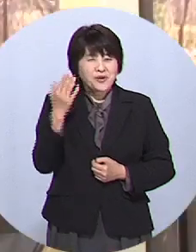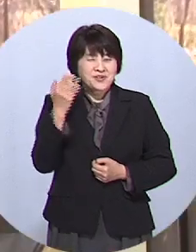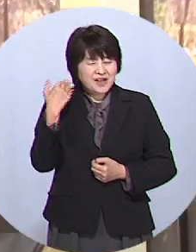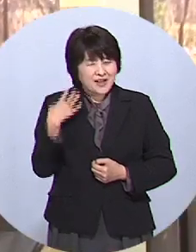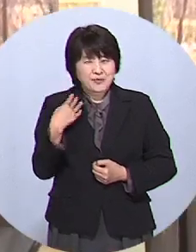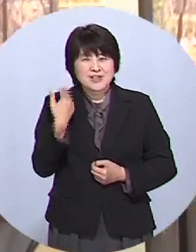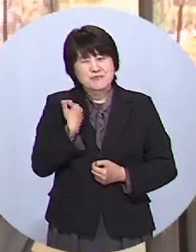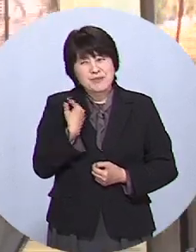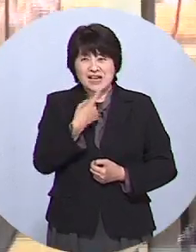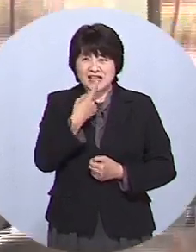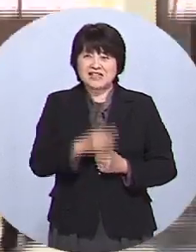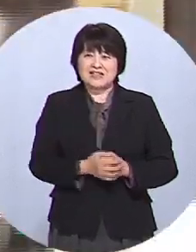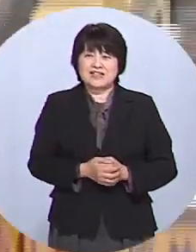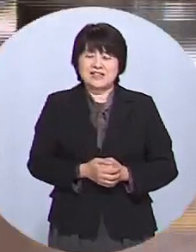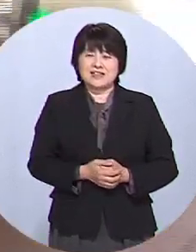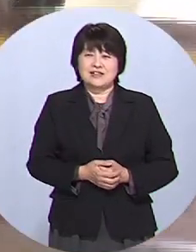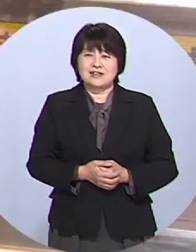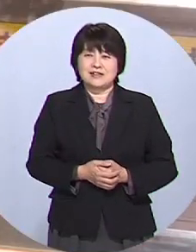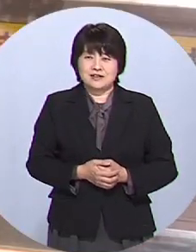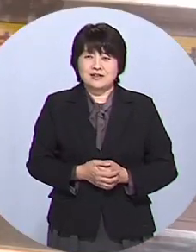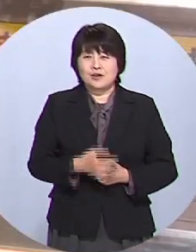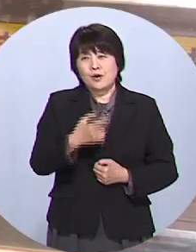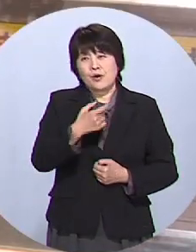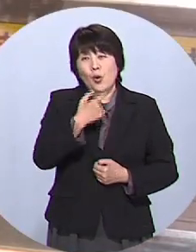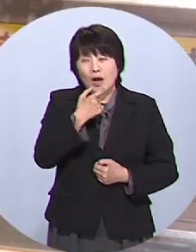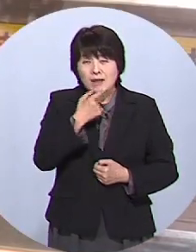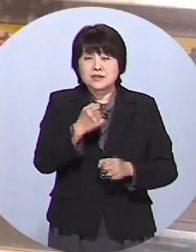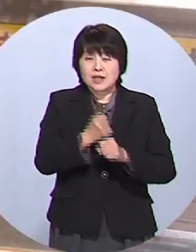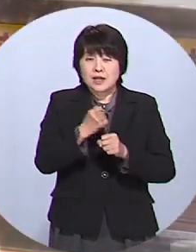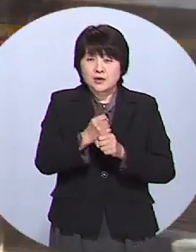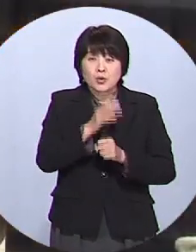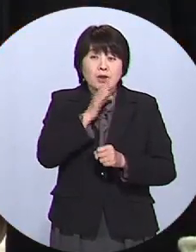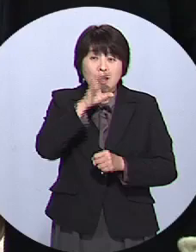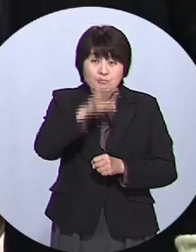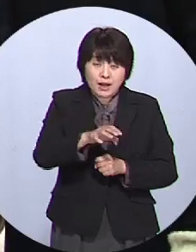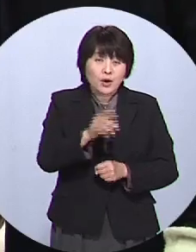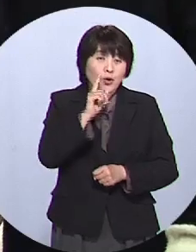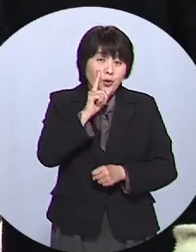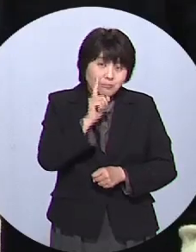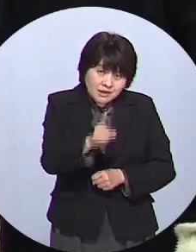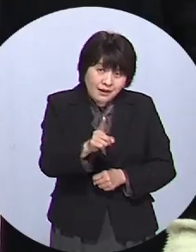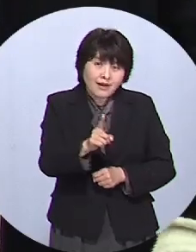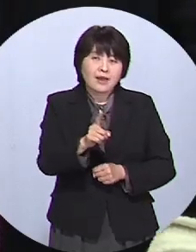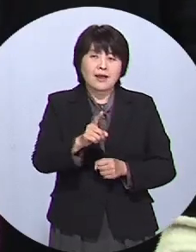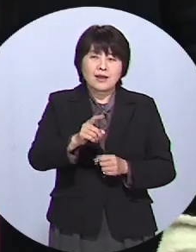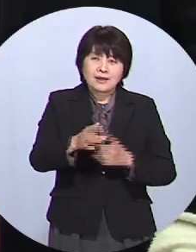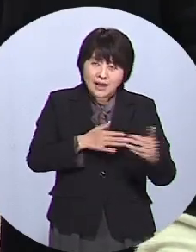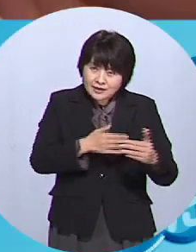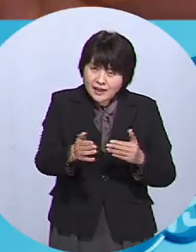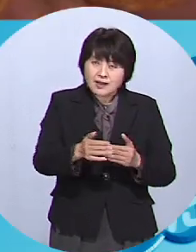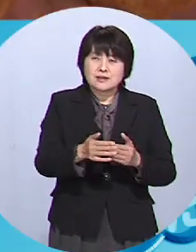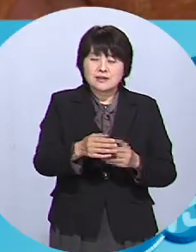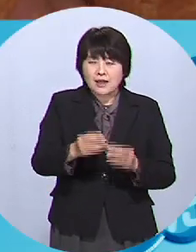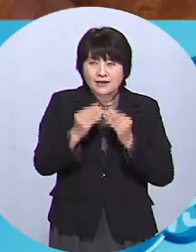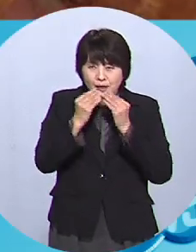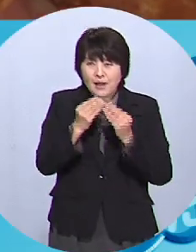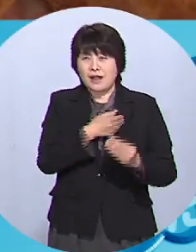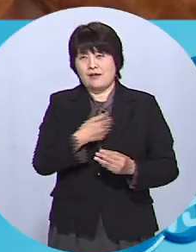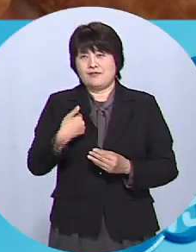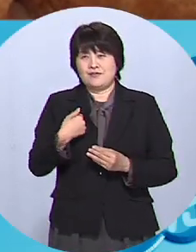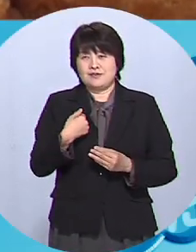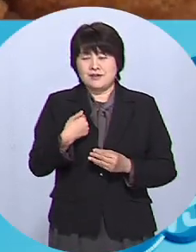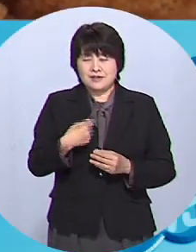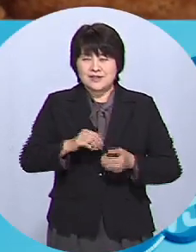お菓子製造現場を見て体験して 食べて美味しい。ぜひ行ってみてください